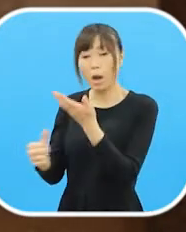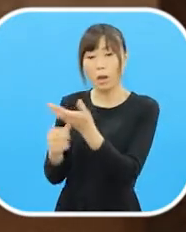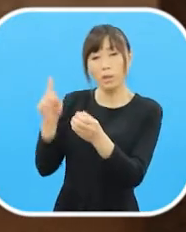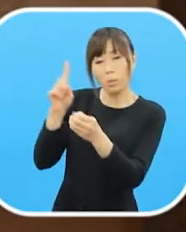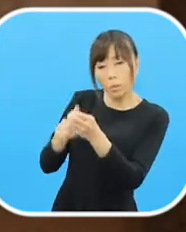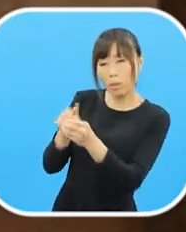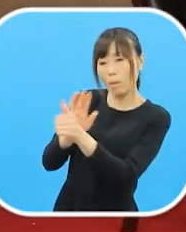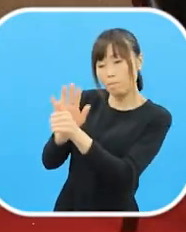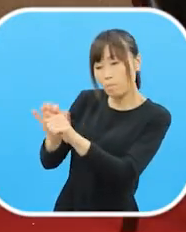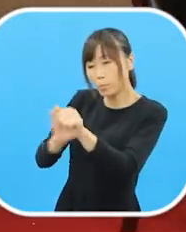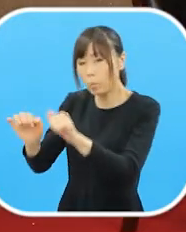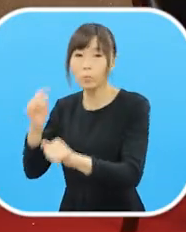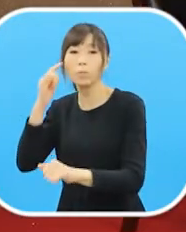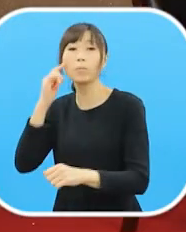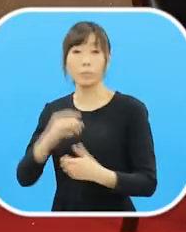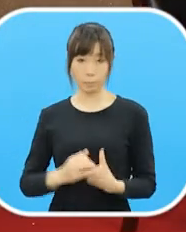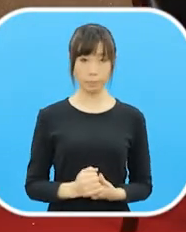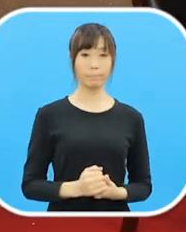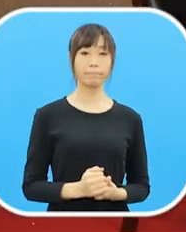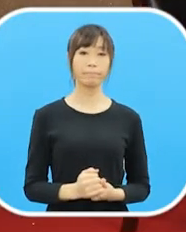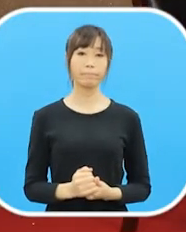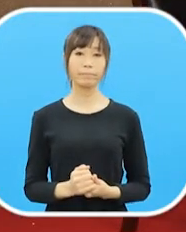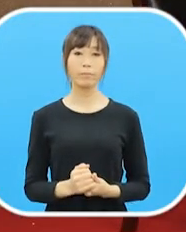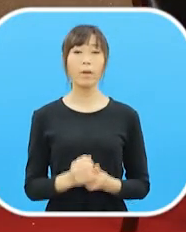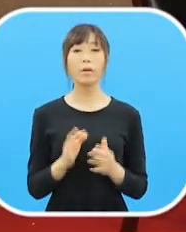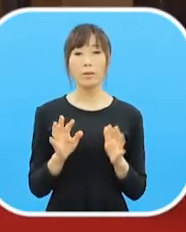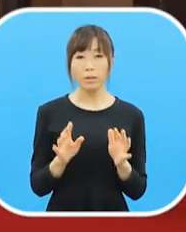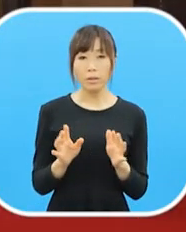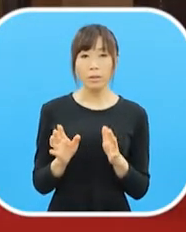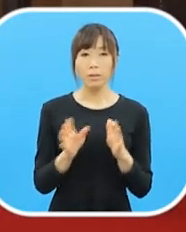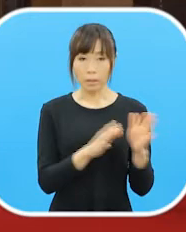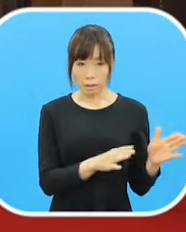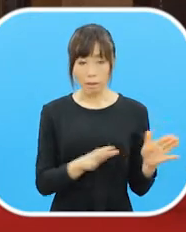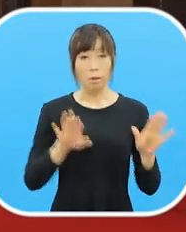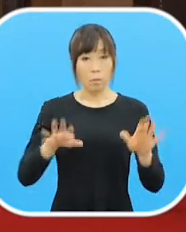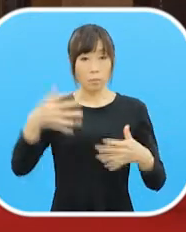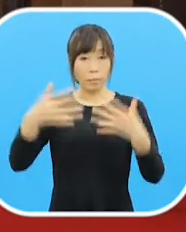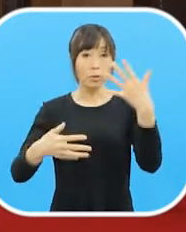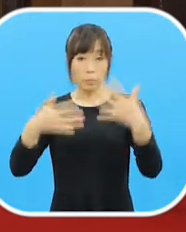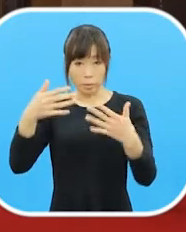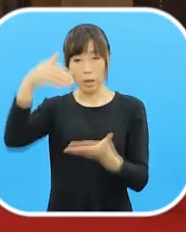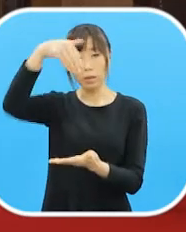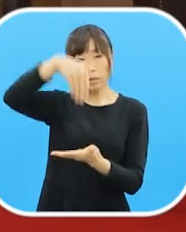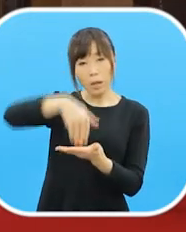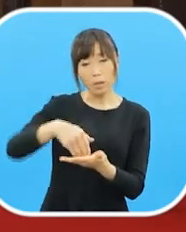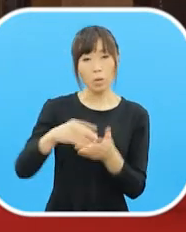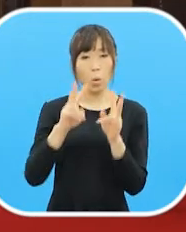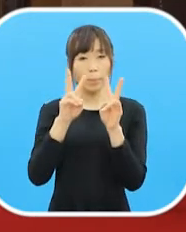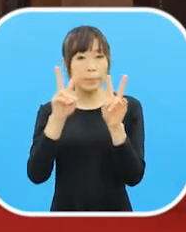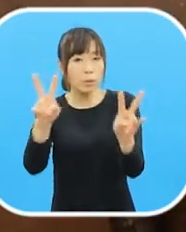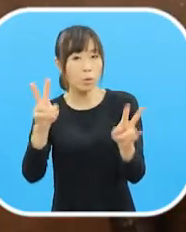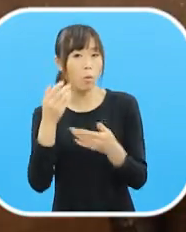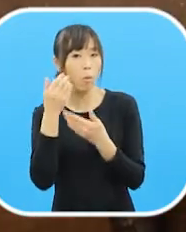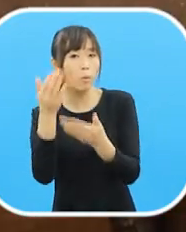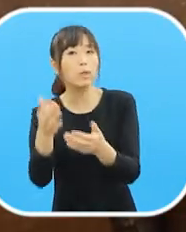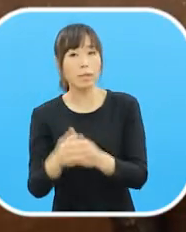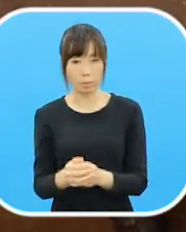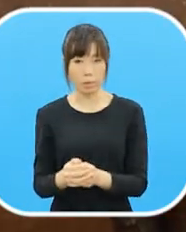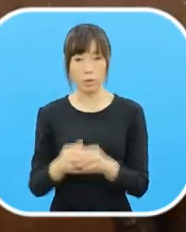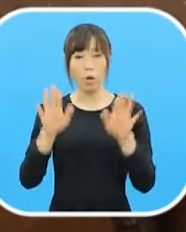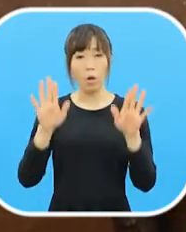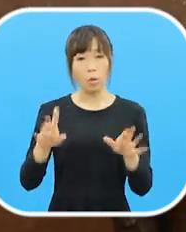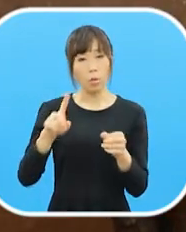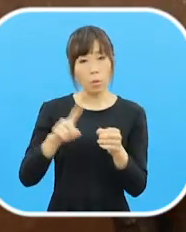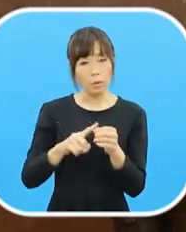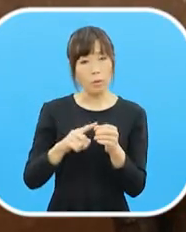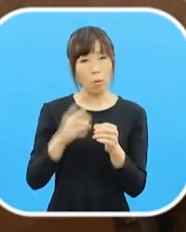うん、 さてこの番組では最後にね、はい、ビジョンをねお伺いして、はいね、今年のビジョン そうですね私